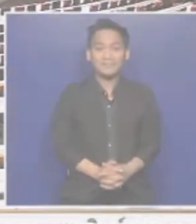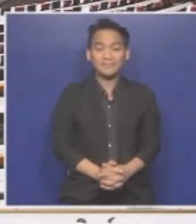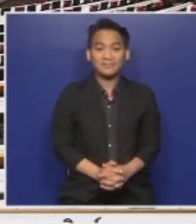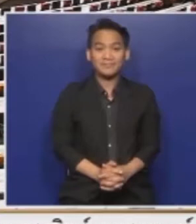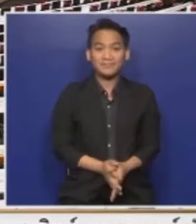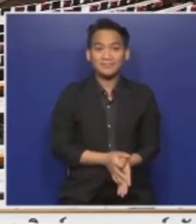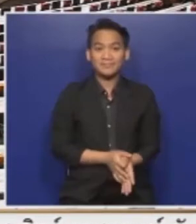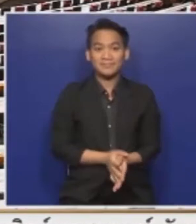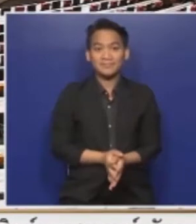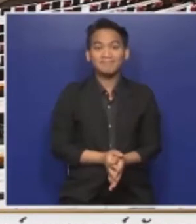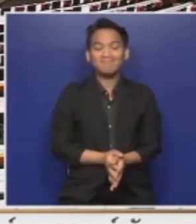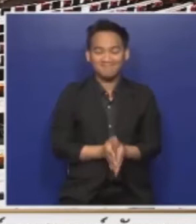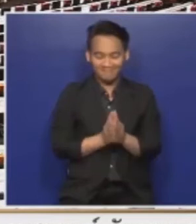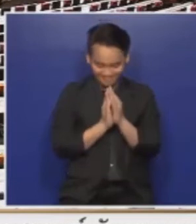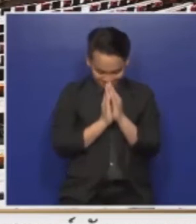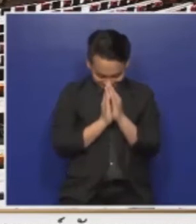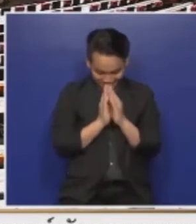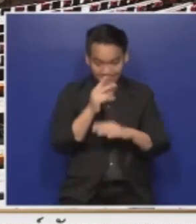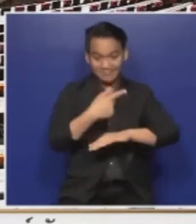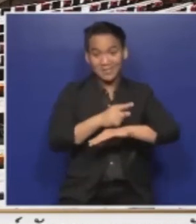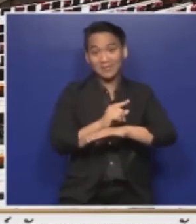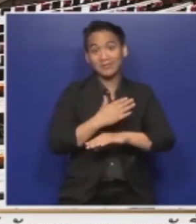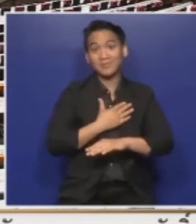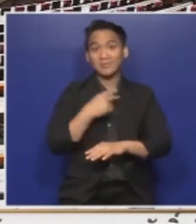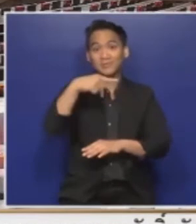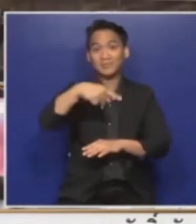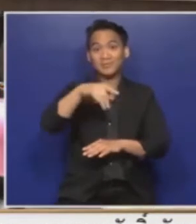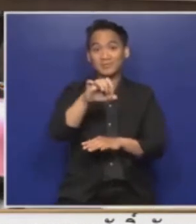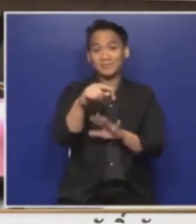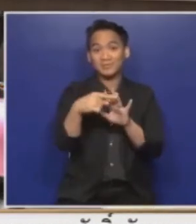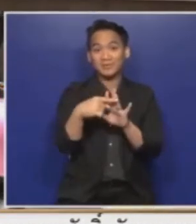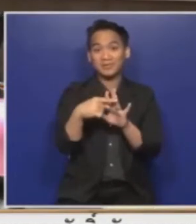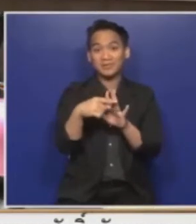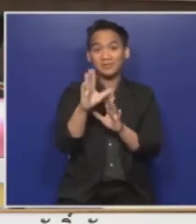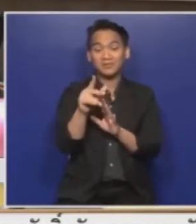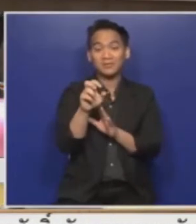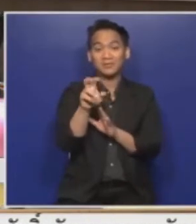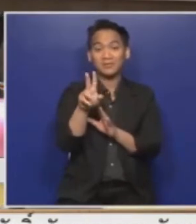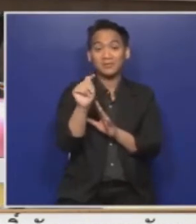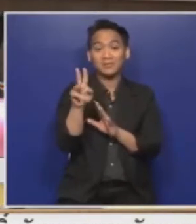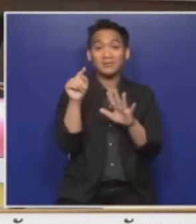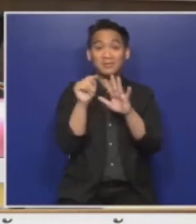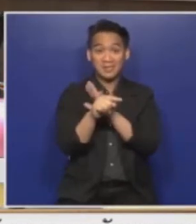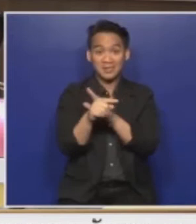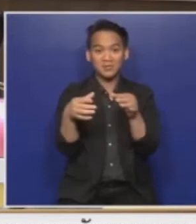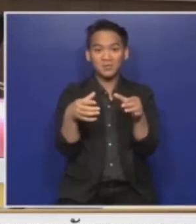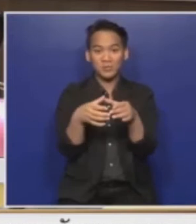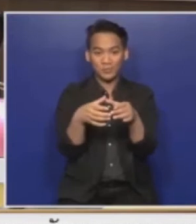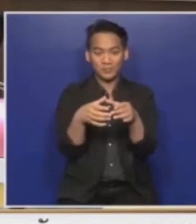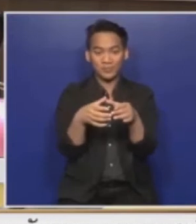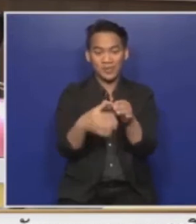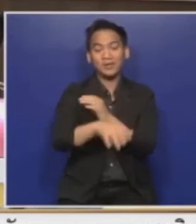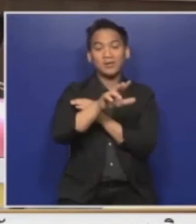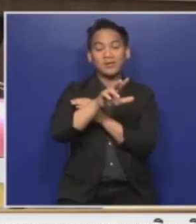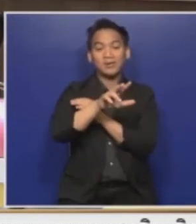ทะเบียนธรรมทานที่เคารพผมนายพิเชษฐ์เชื้อเมืองพานสมาชิกสภาผู้แทนราษฎรจังหวัดเชียงรายพรรคเพื่อไทยธรรมทาน